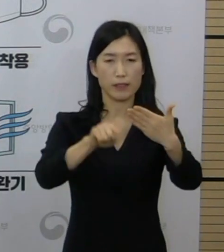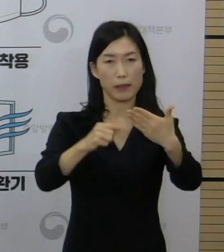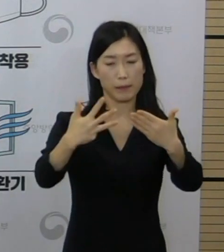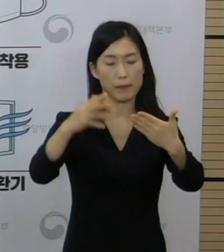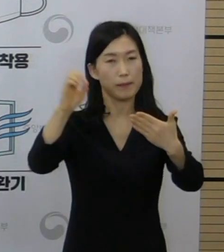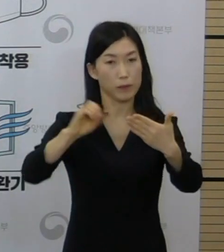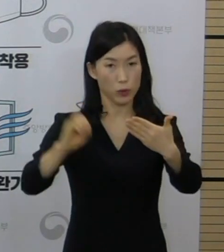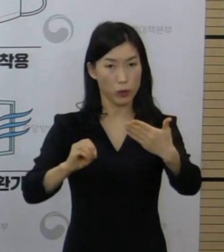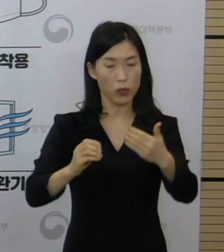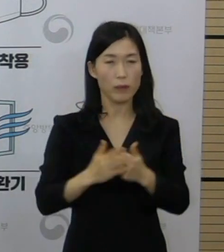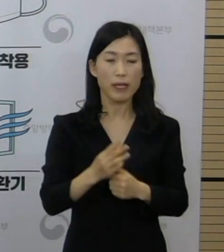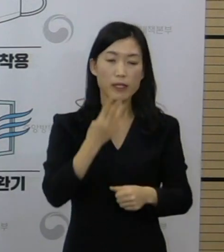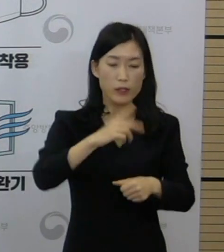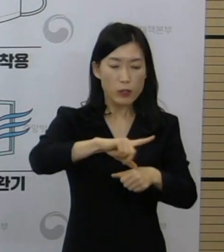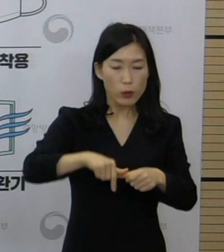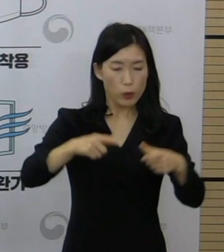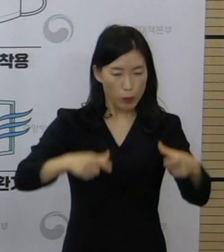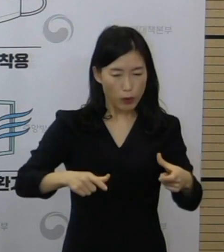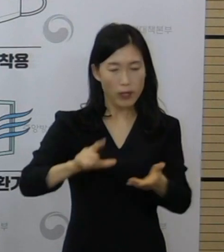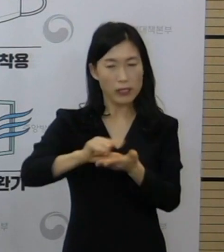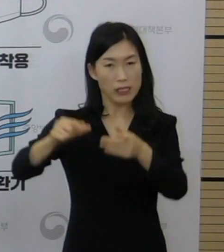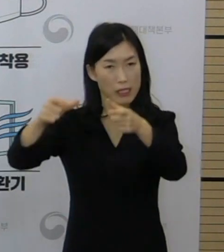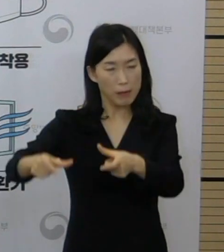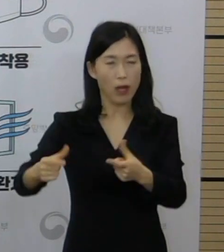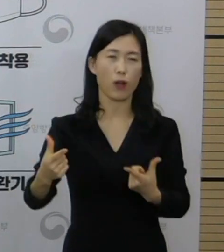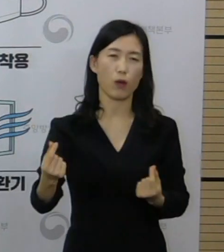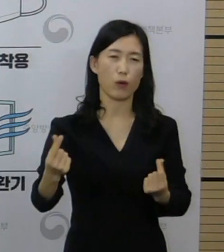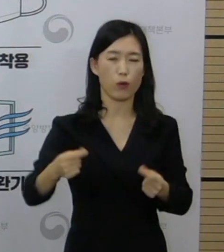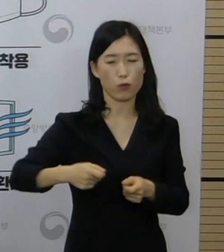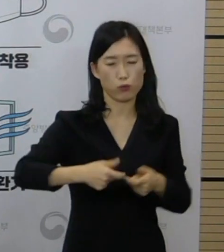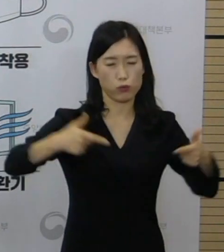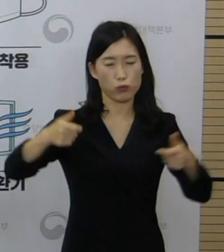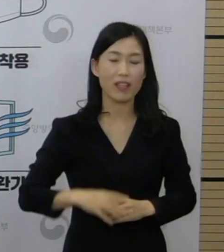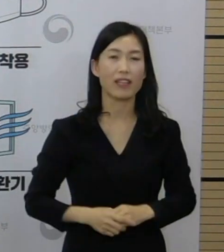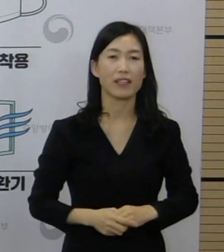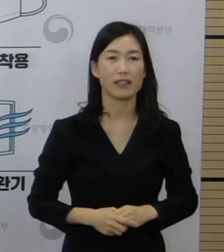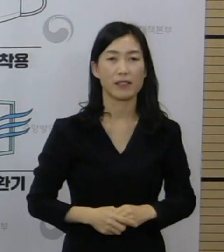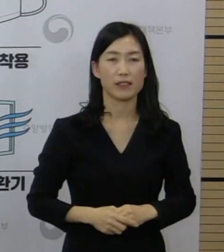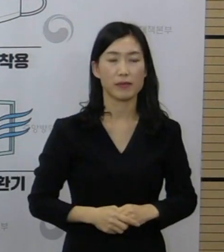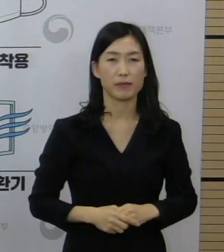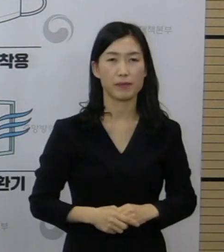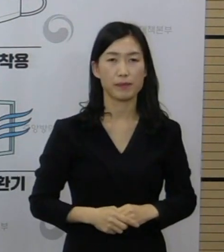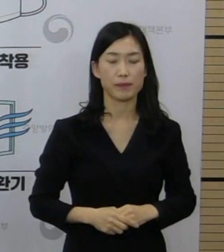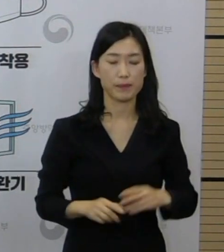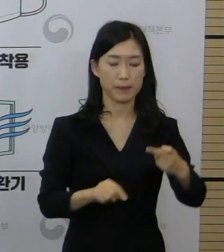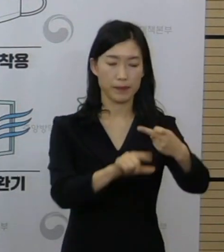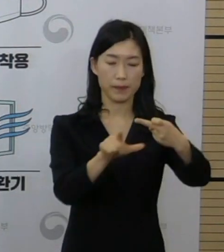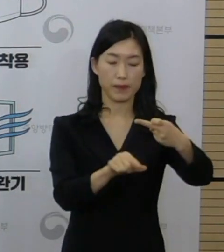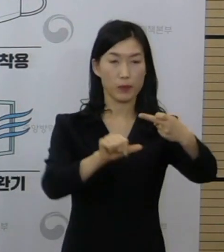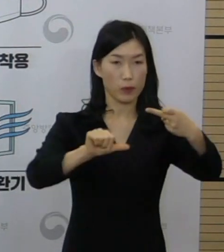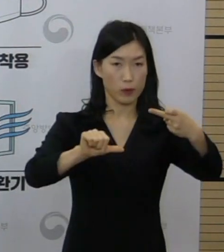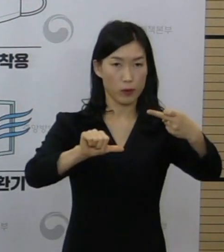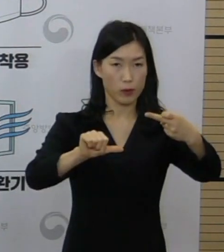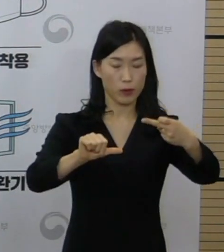49.8%이며 수도권, 비수도권 모두 증가하였습니다. 12월